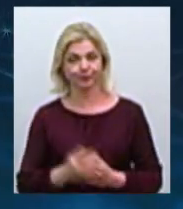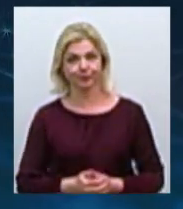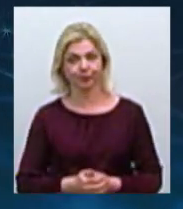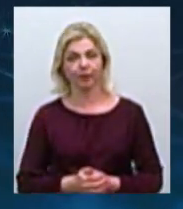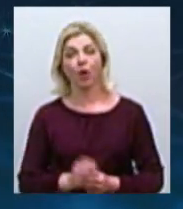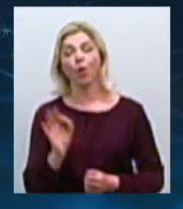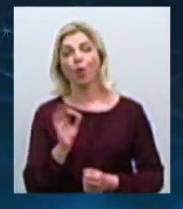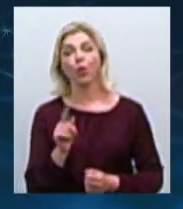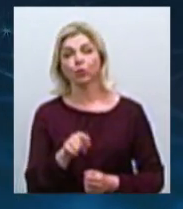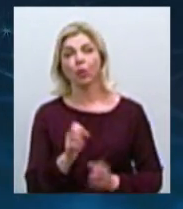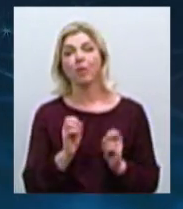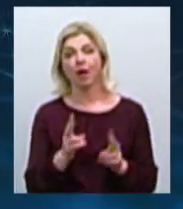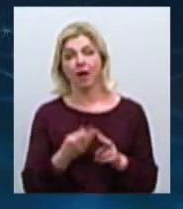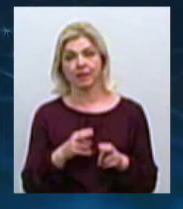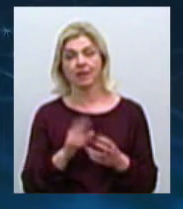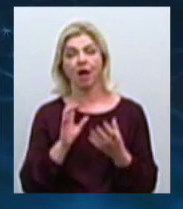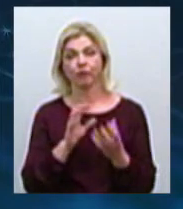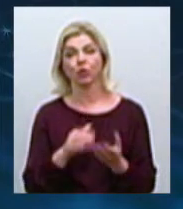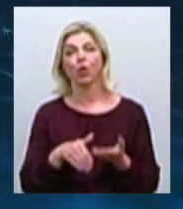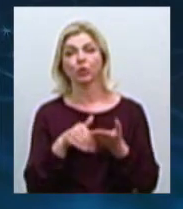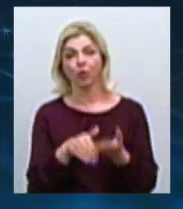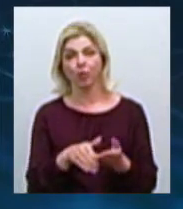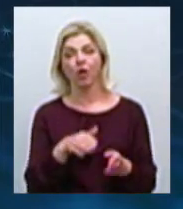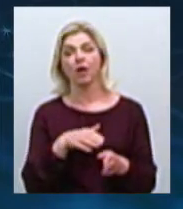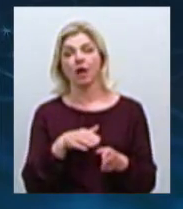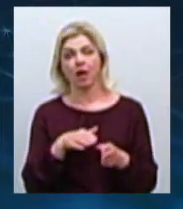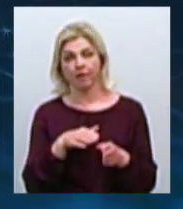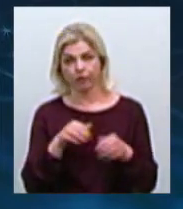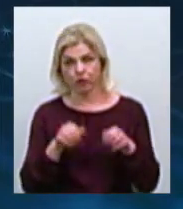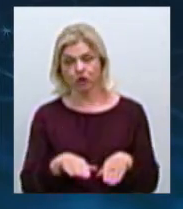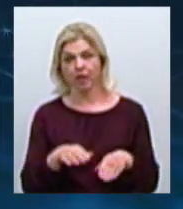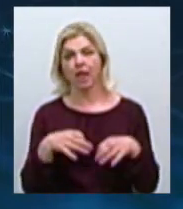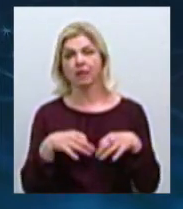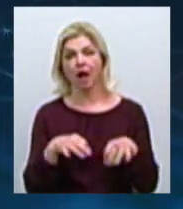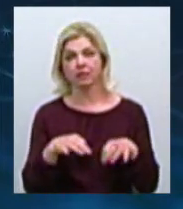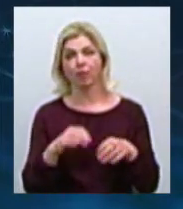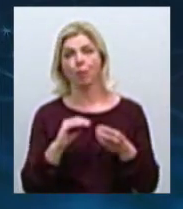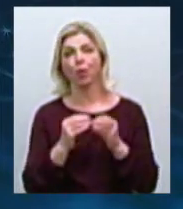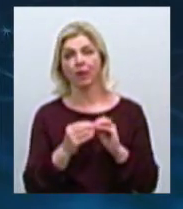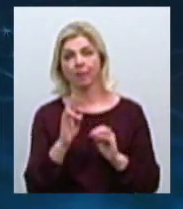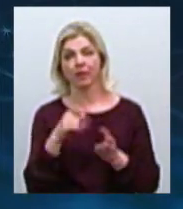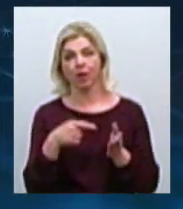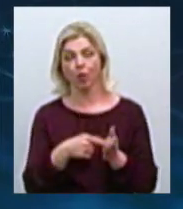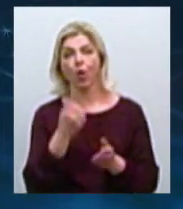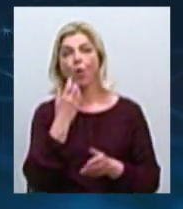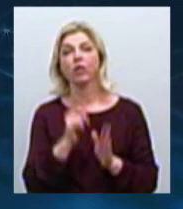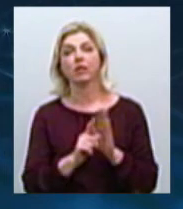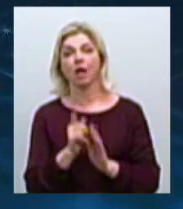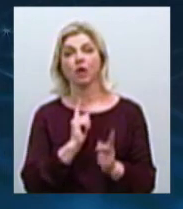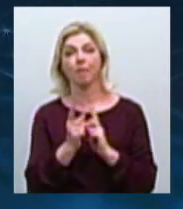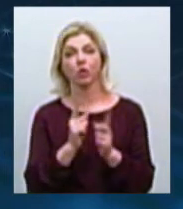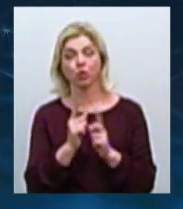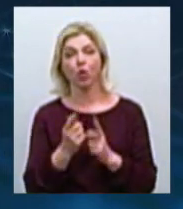Про те, як ці автобуси допоможуть у розв'язанні транспортних проблем Миколаєва, коли вони вийдуть на маршрути, на які